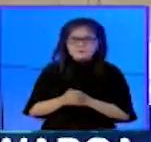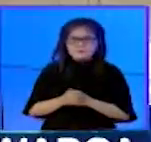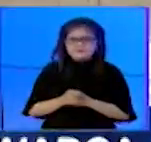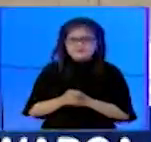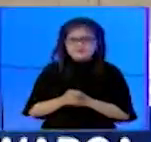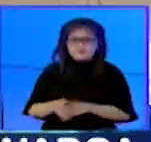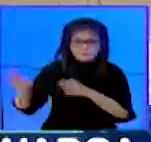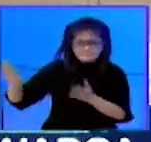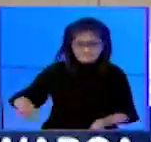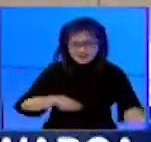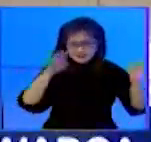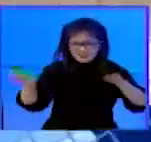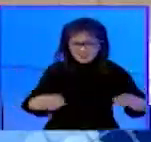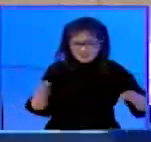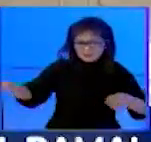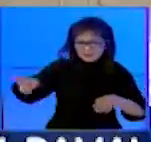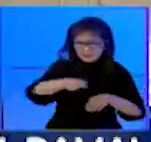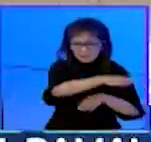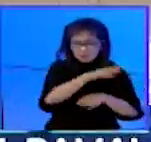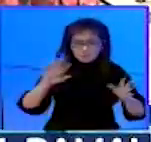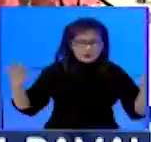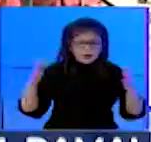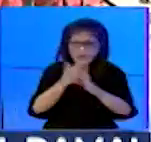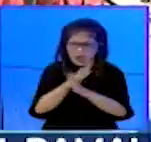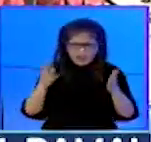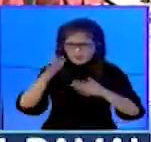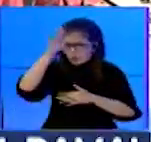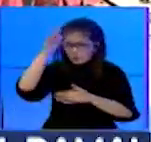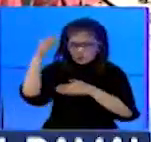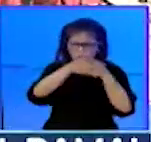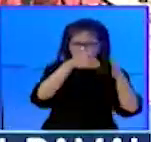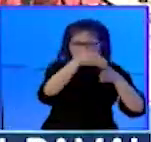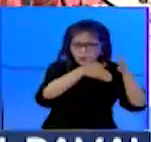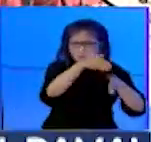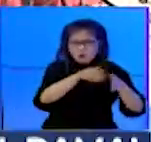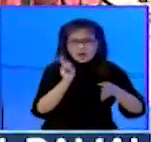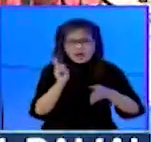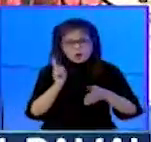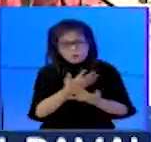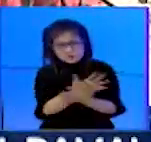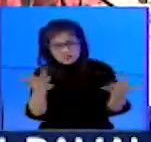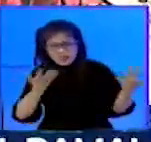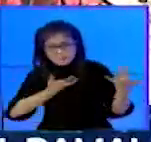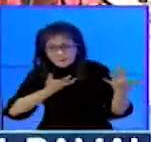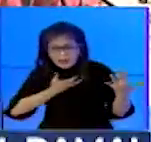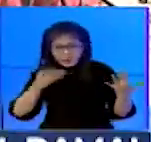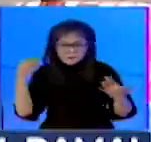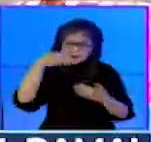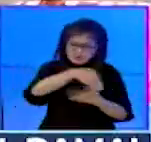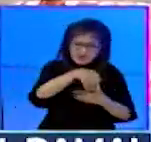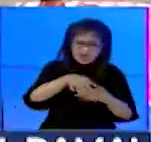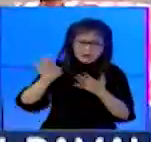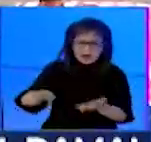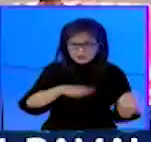Pantai Ancol ini juga ramai oleh para pengunjung ini. Nantinya bagi Anda yang berminat untuk menghabiskan libur panjang ini